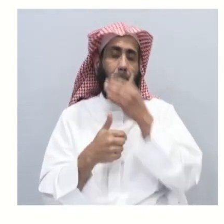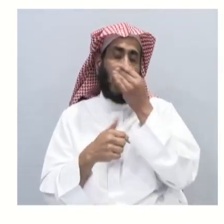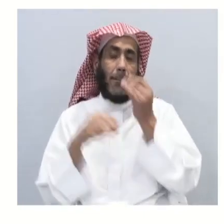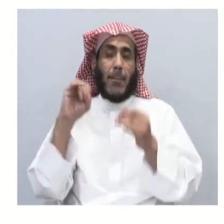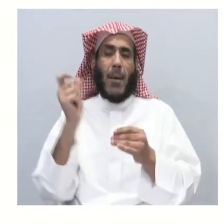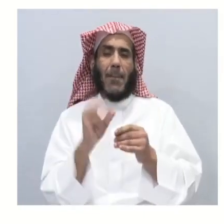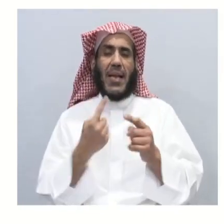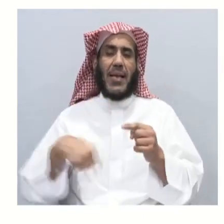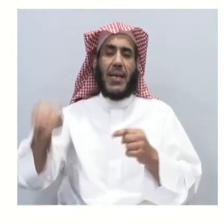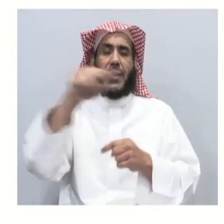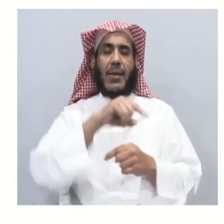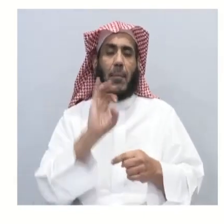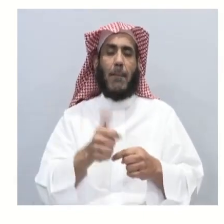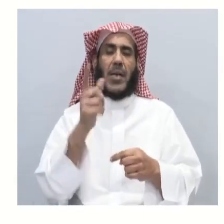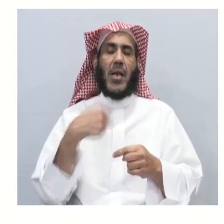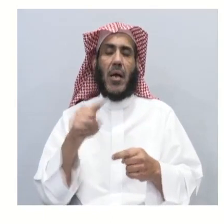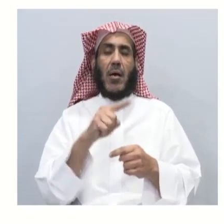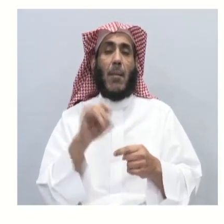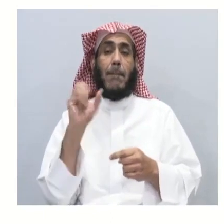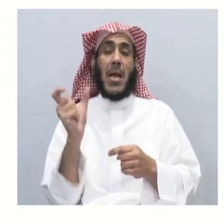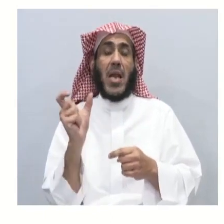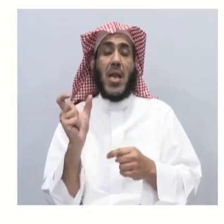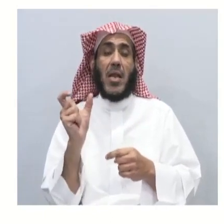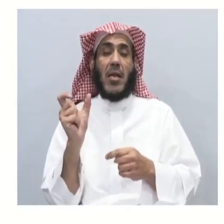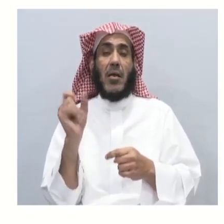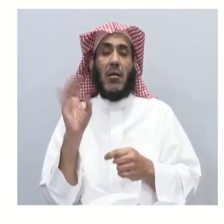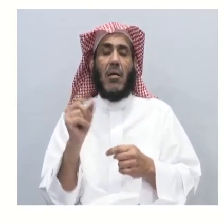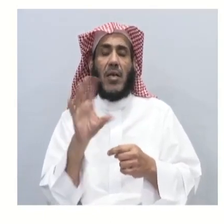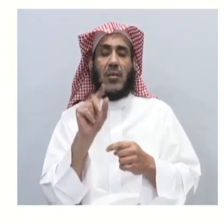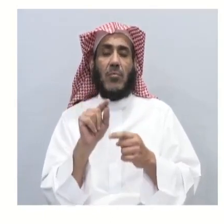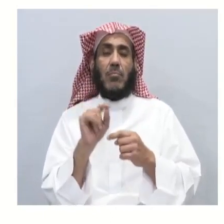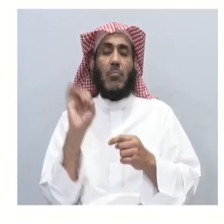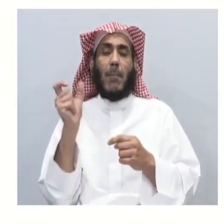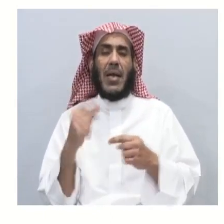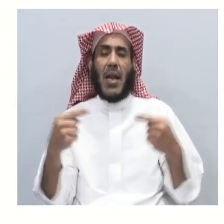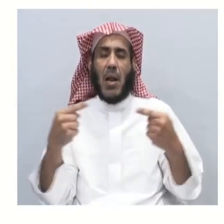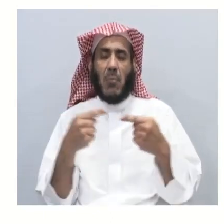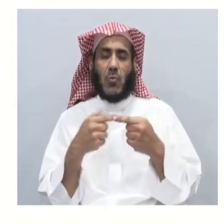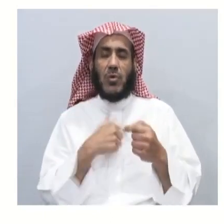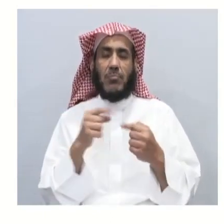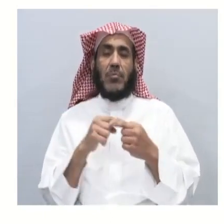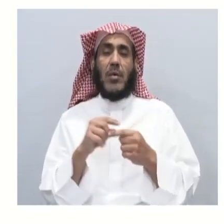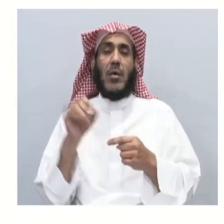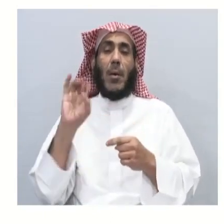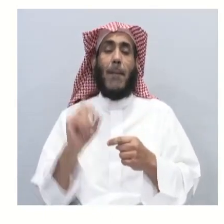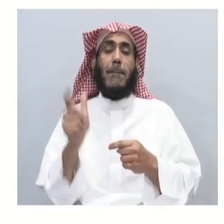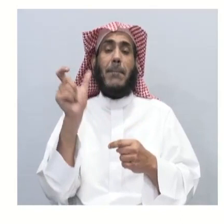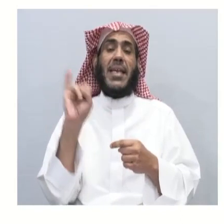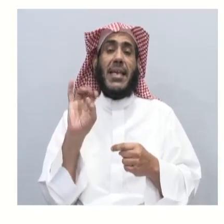من منا، من هنا، أحسنتم، إذن من الموصولة، منا،